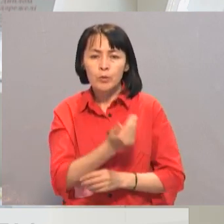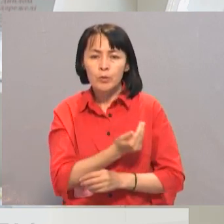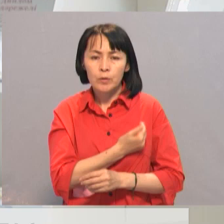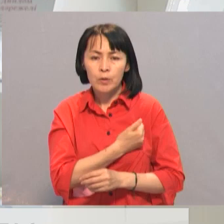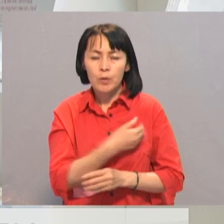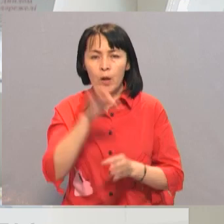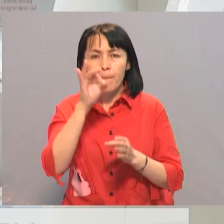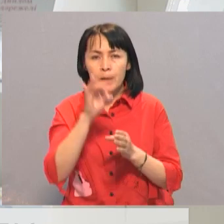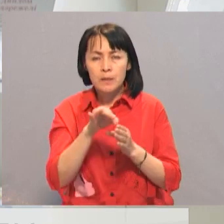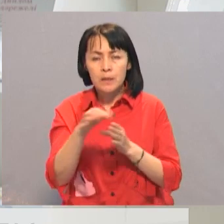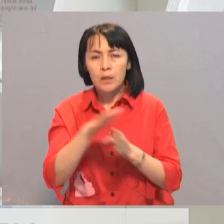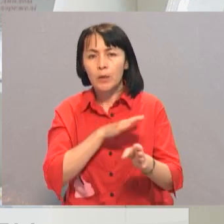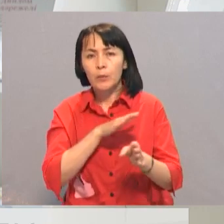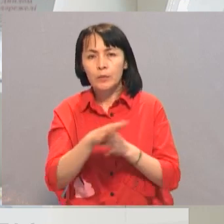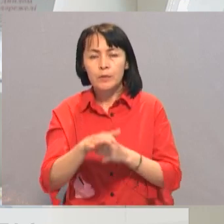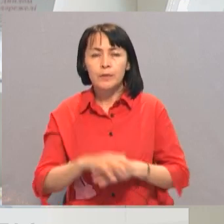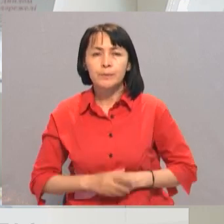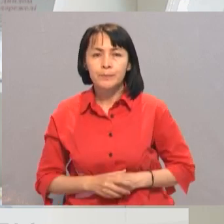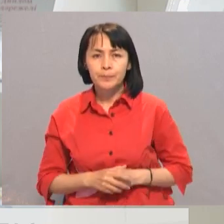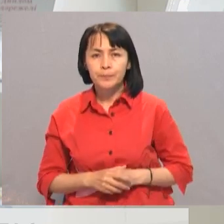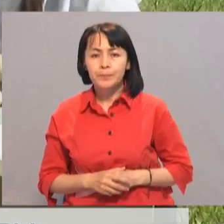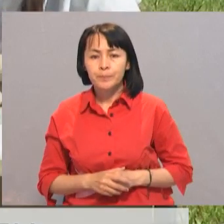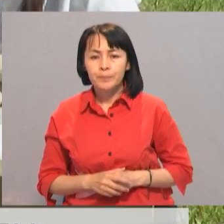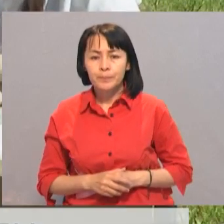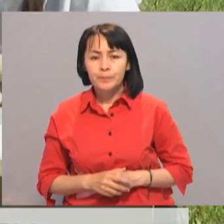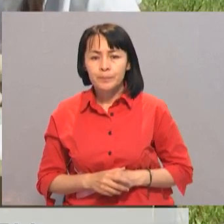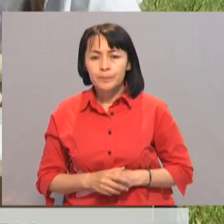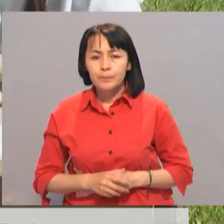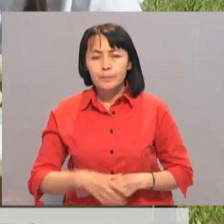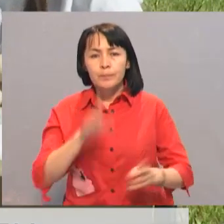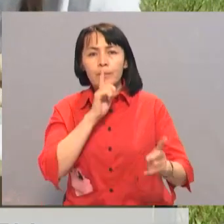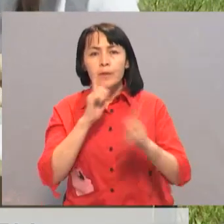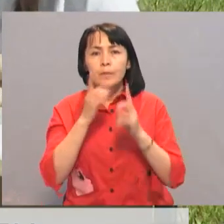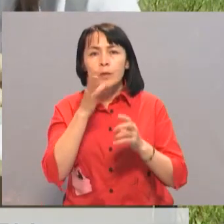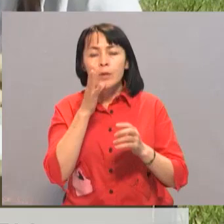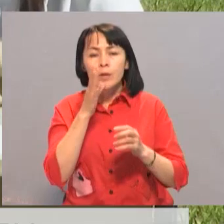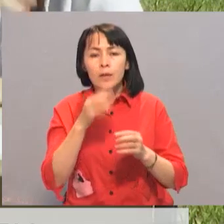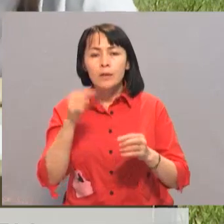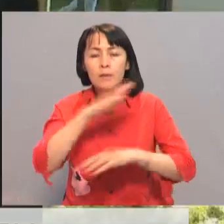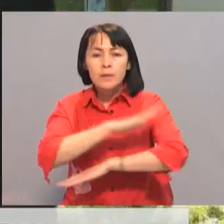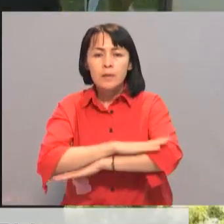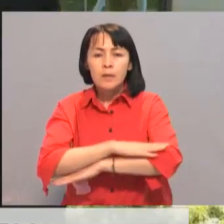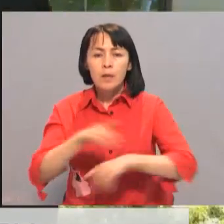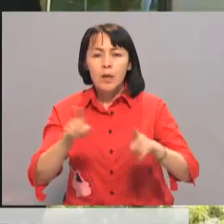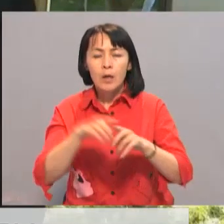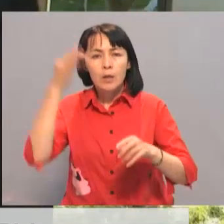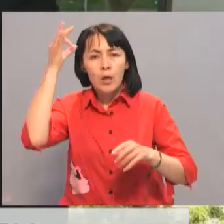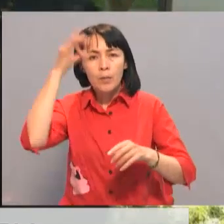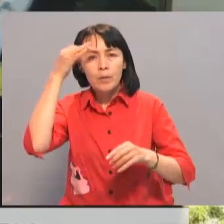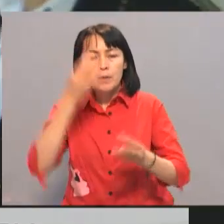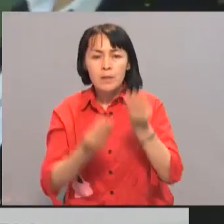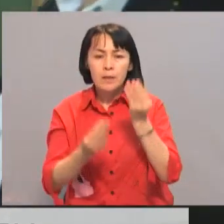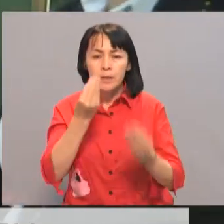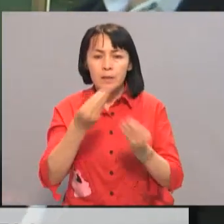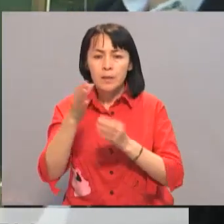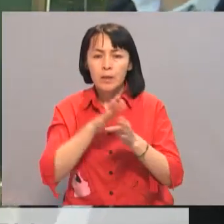келу мақсатында осындай семинар өткізіп отырмыз. Семинар барысында танымдық сағаттармен қатар психологиялық